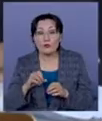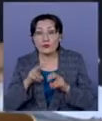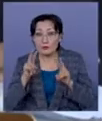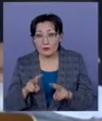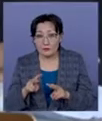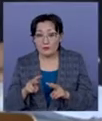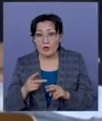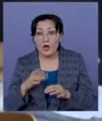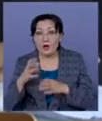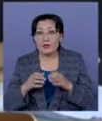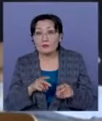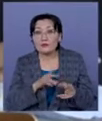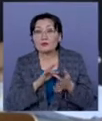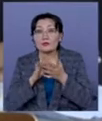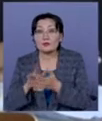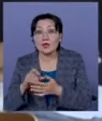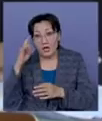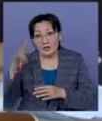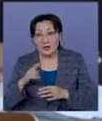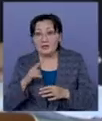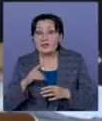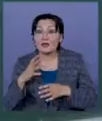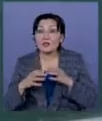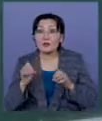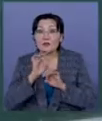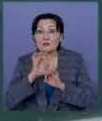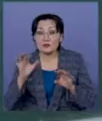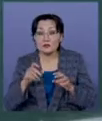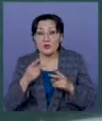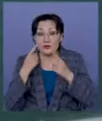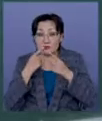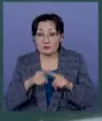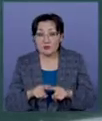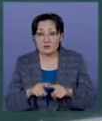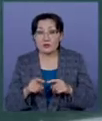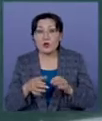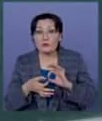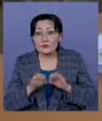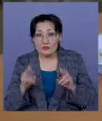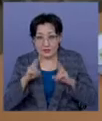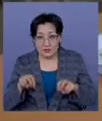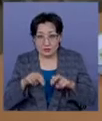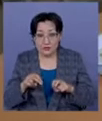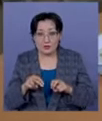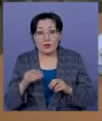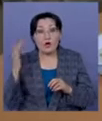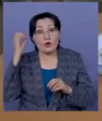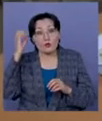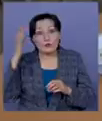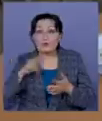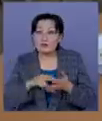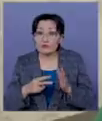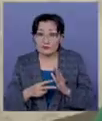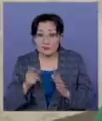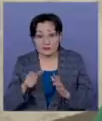аралау, білімімен Қазақтың атын әлемге әйгілеуді көздейді. Инновациялық технологиялардың қыр-сырын зерттеуді де зерек бала жоспарлап